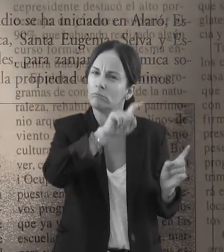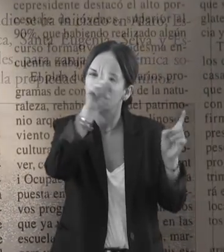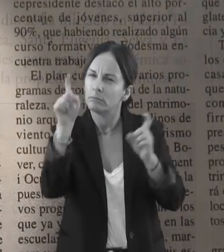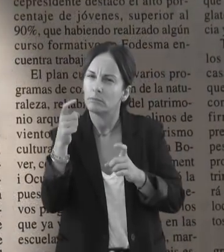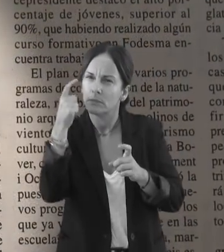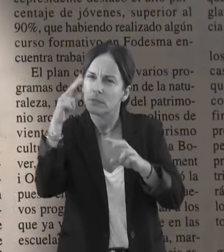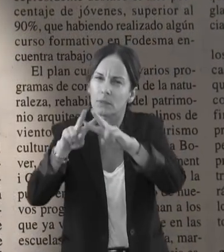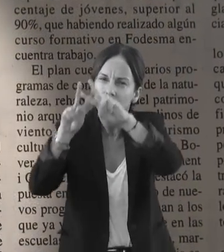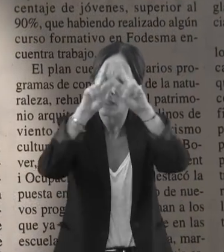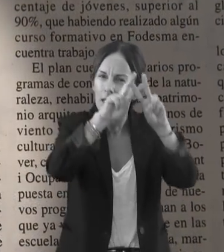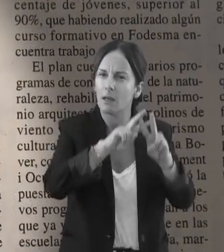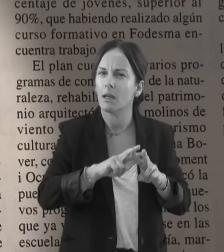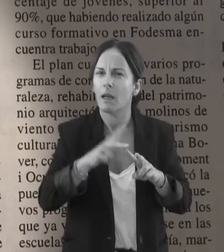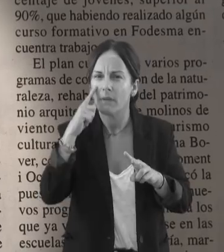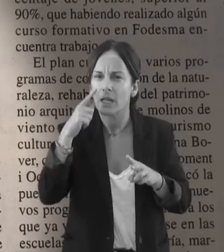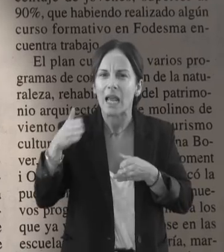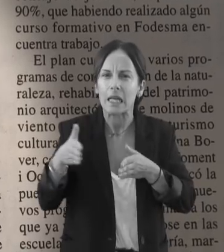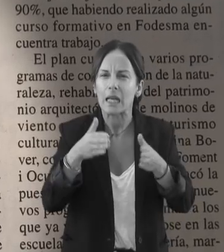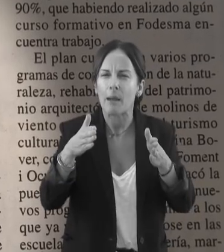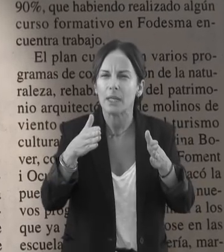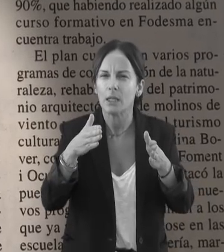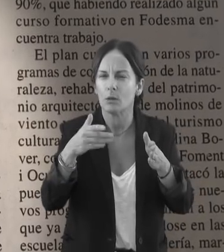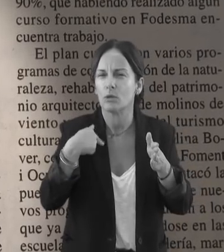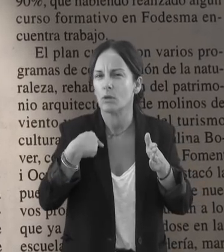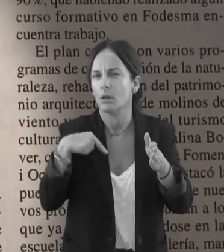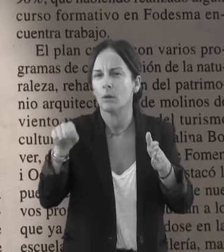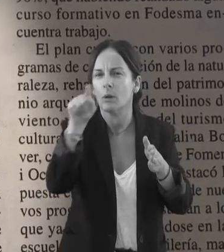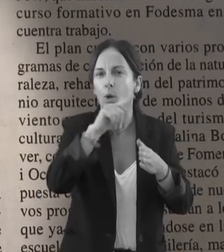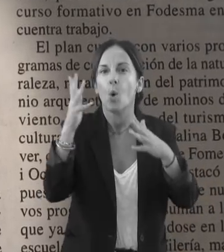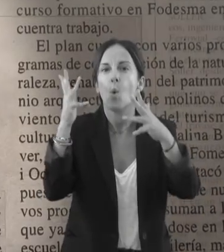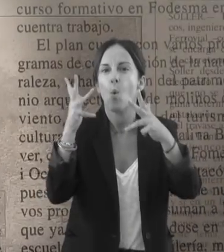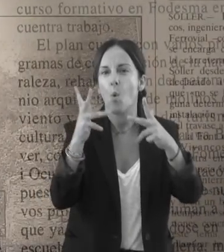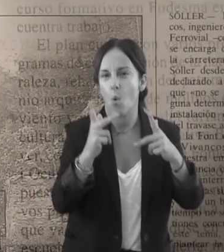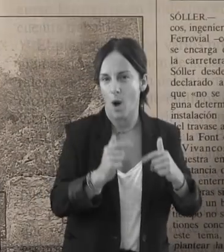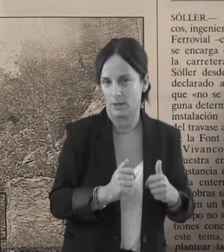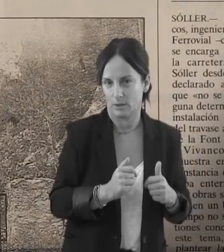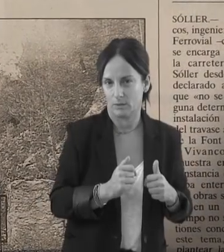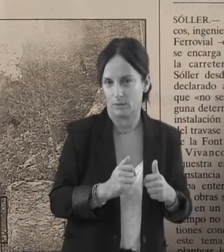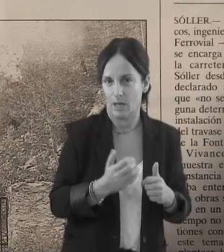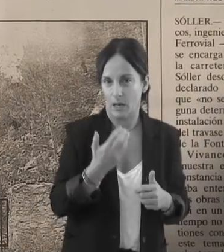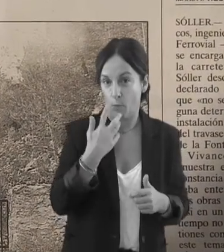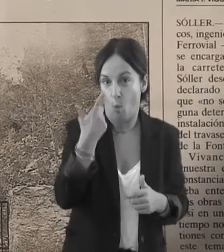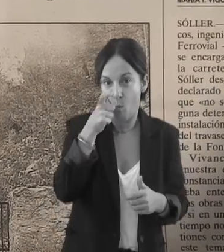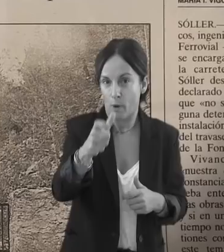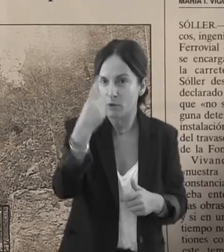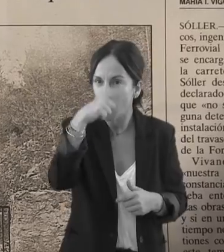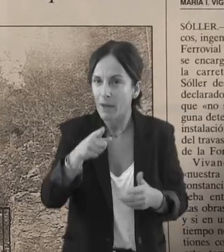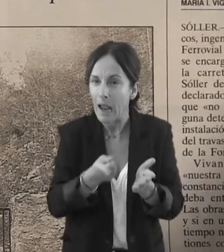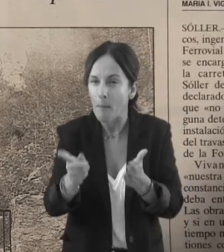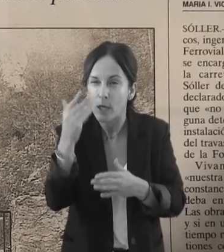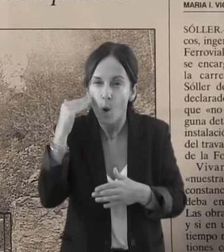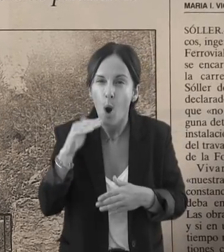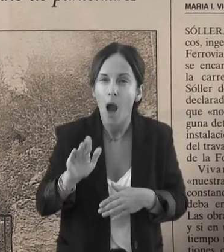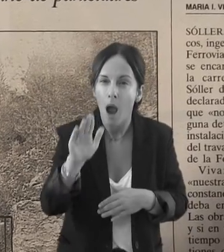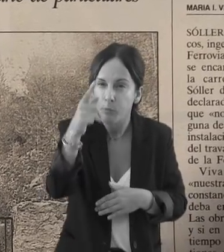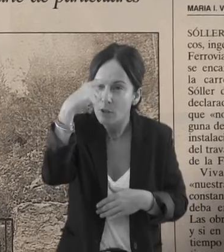una feina que encara dura i que no just... va començar com una cosa, la catalogació dels camins de